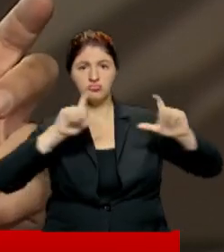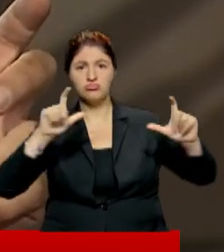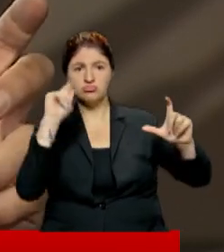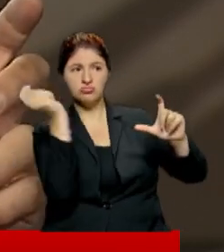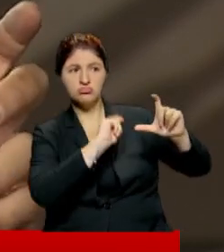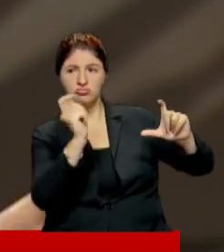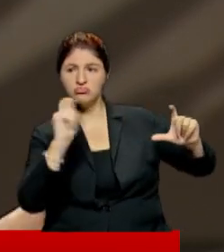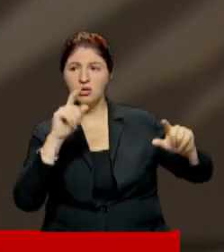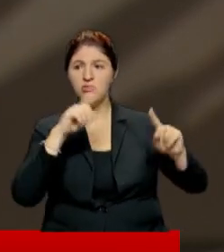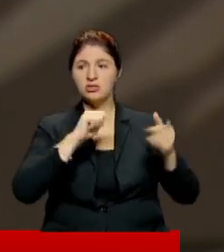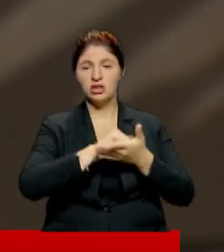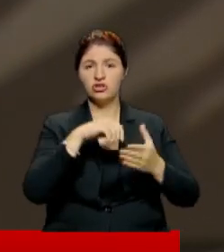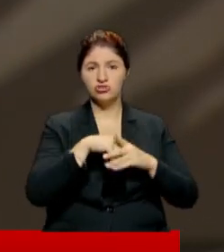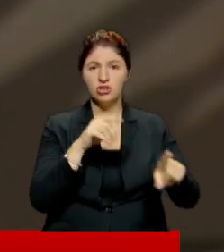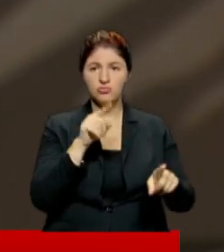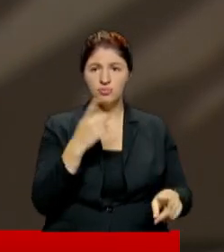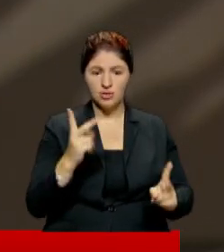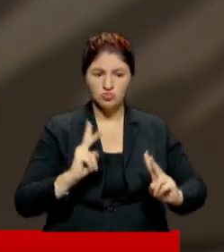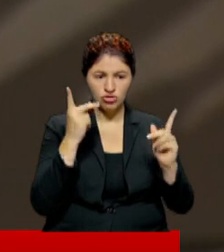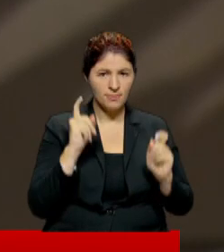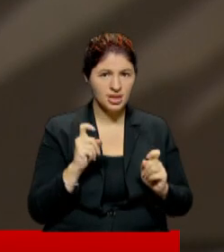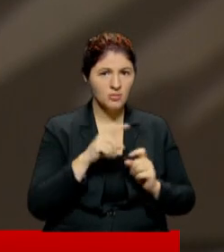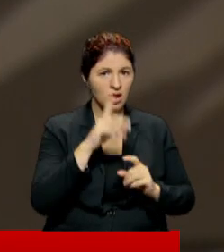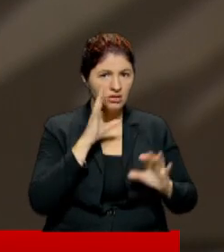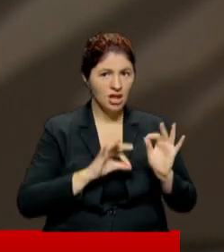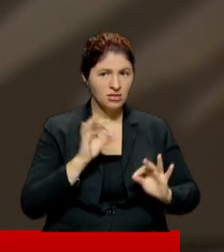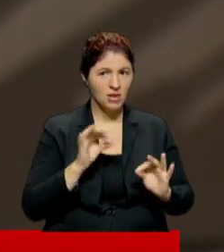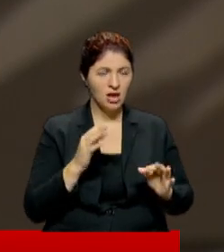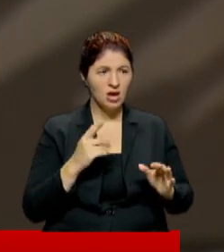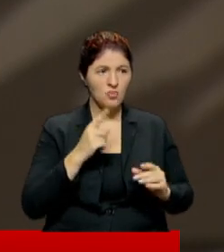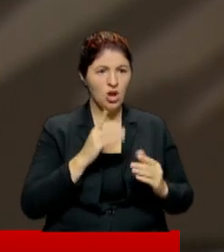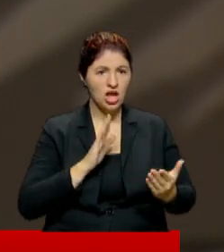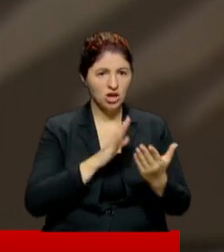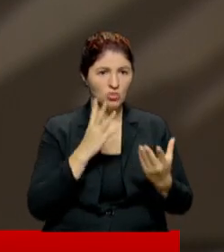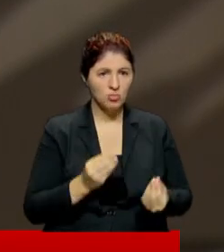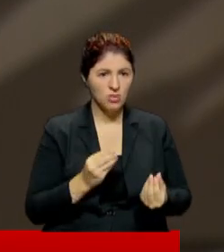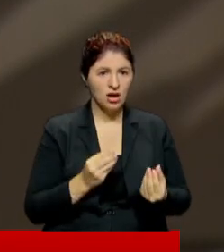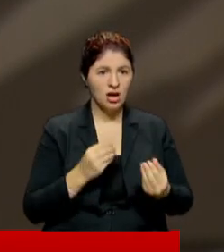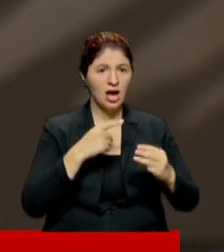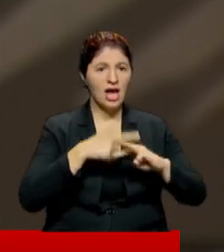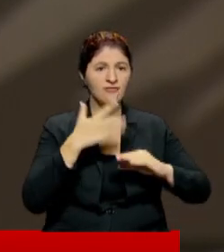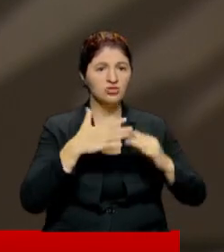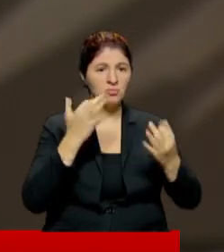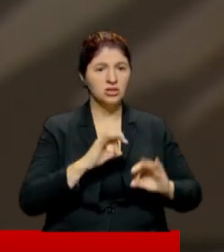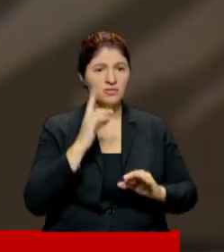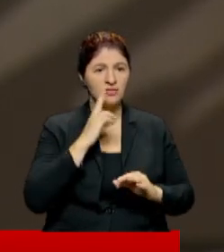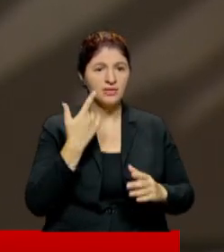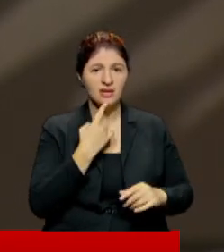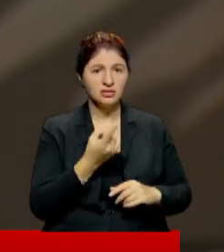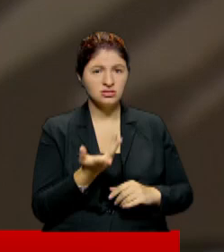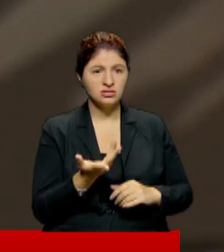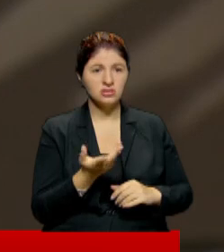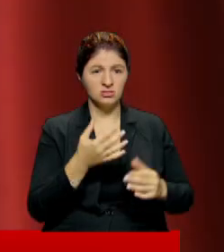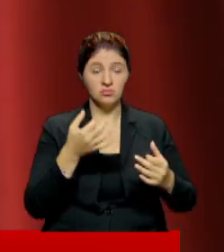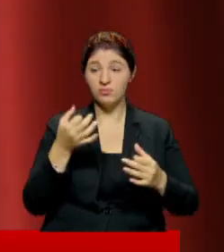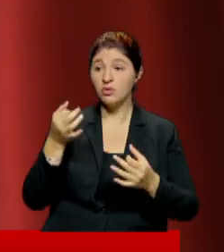okullarda da yazmış bazı gazetelerde Bu bir müjde midir böyle değerlendirmek böyle yaklaşmak enflasyona başladım Efendi ne dersiniz